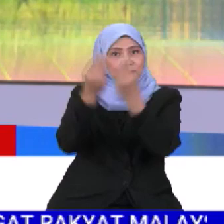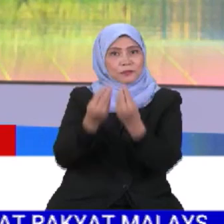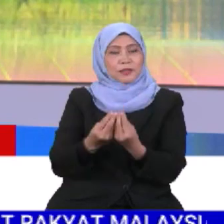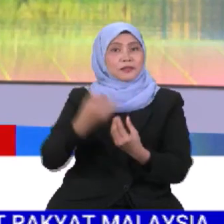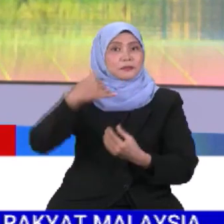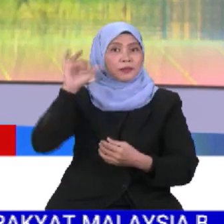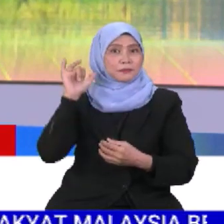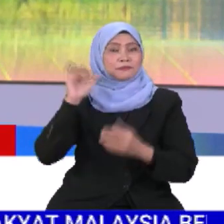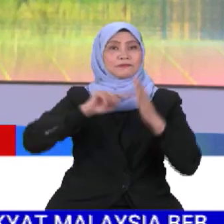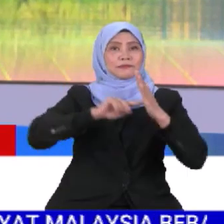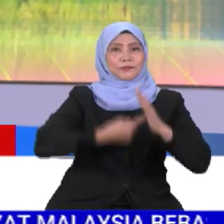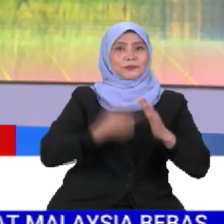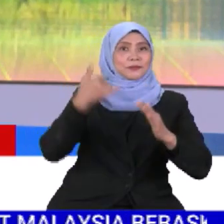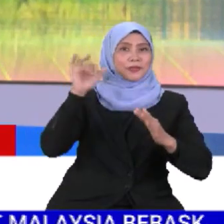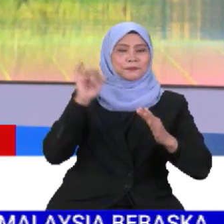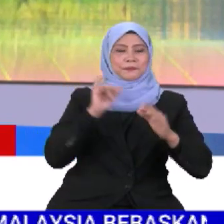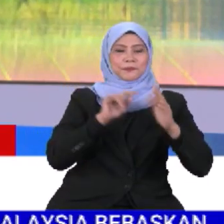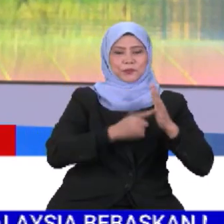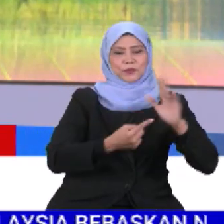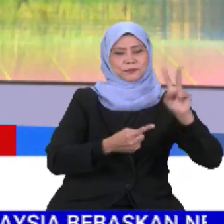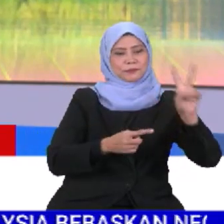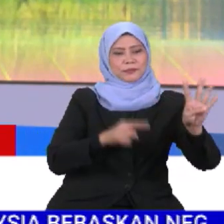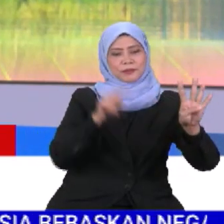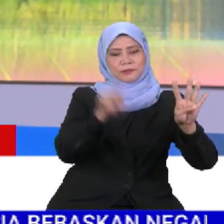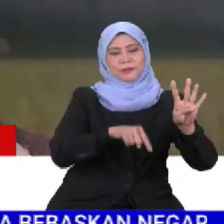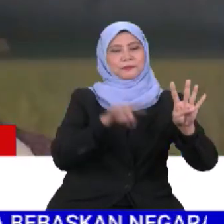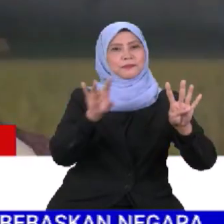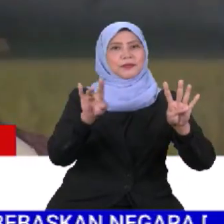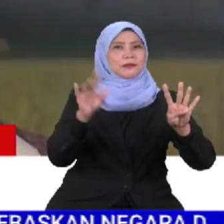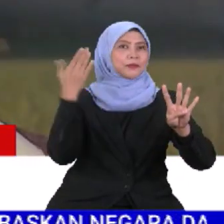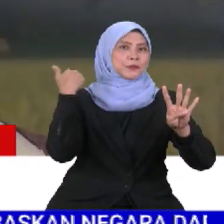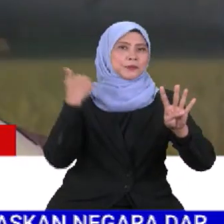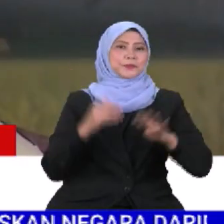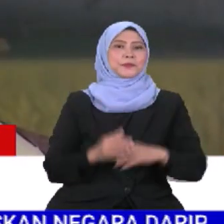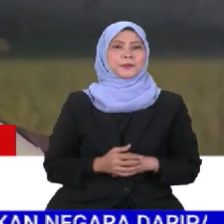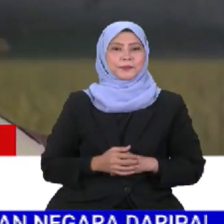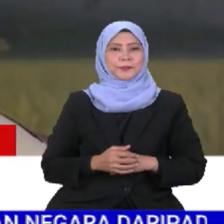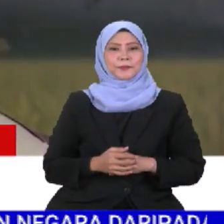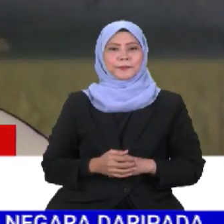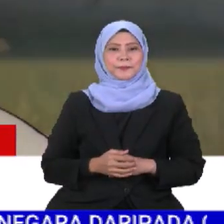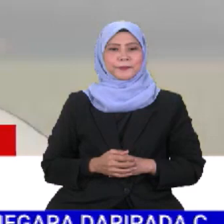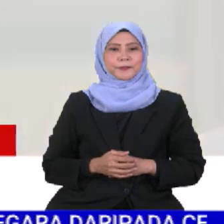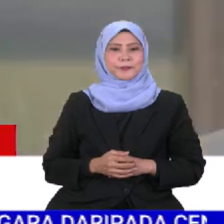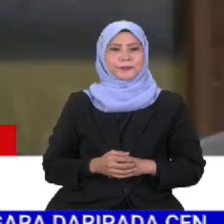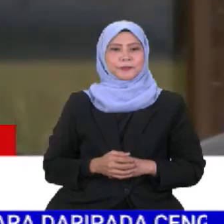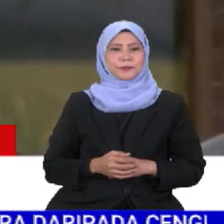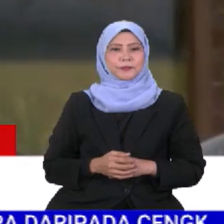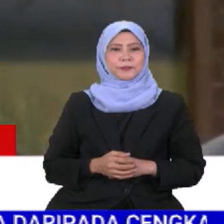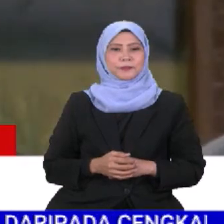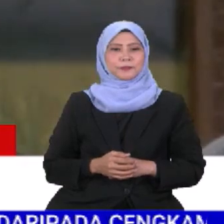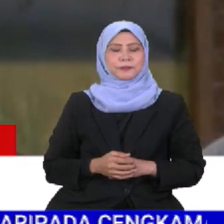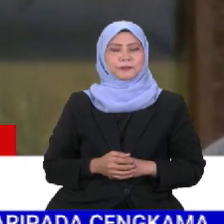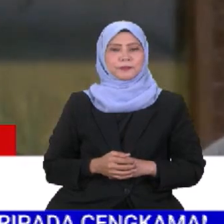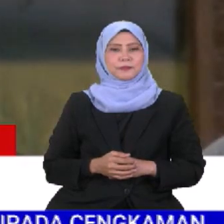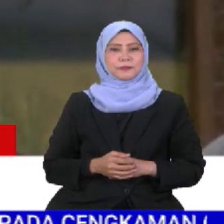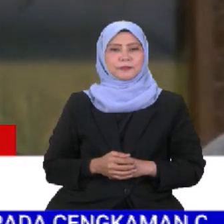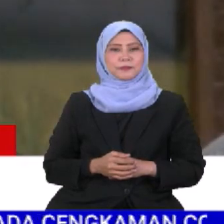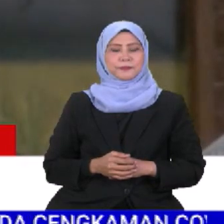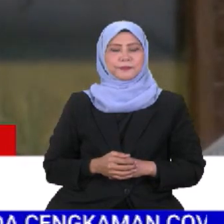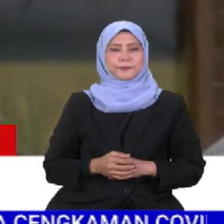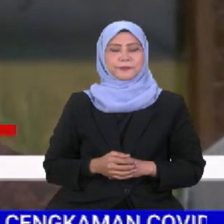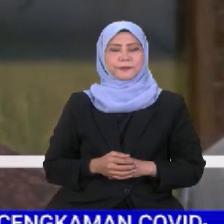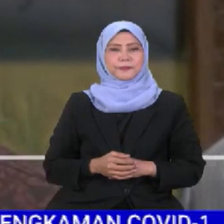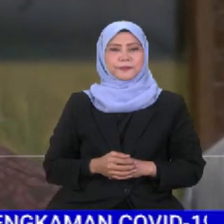sejak Spot tersebut bermula 4 kongres lado hai hai Ayo kita chief